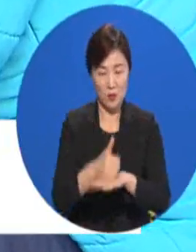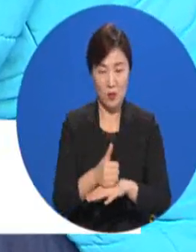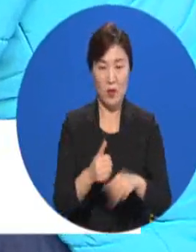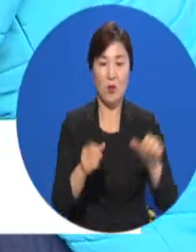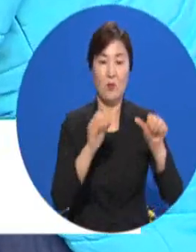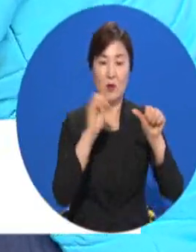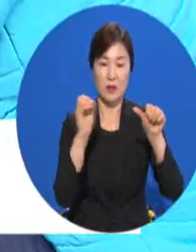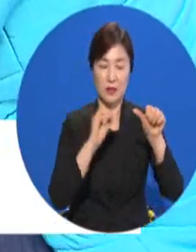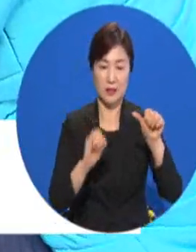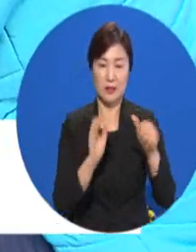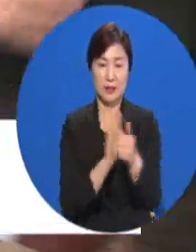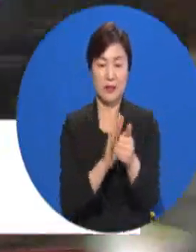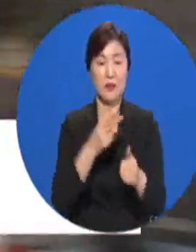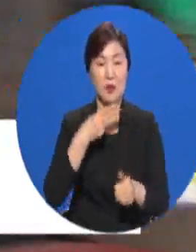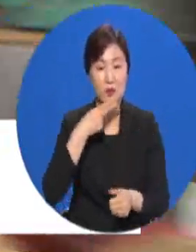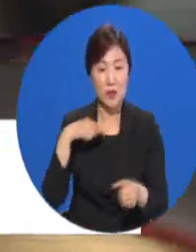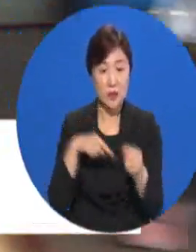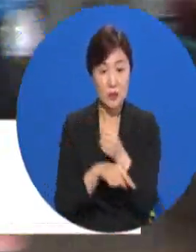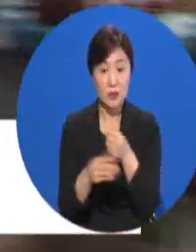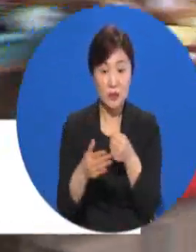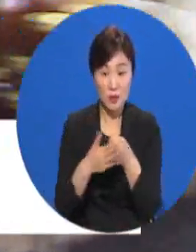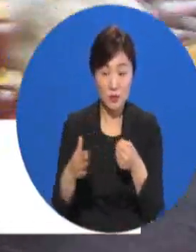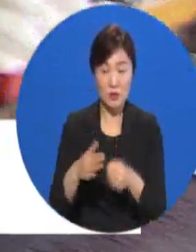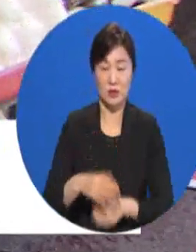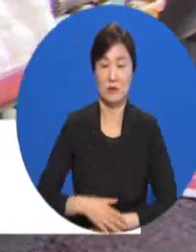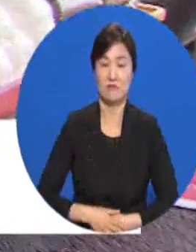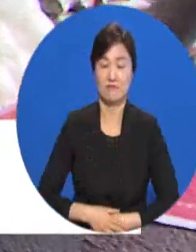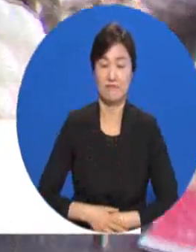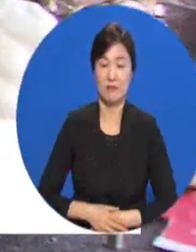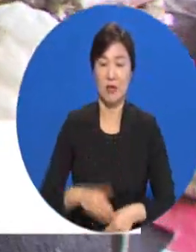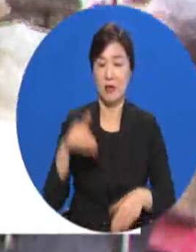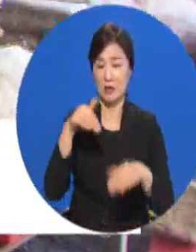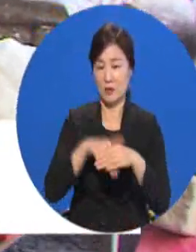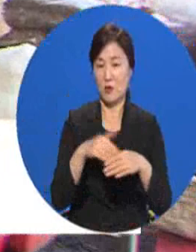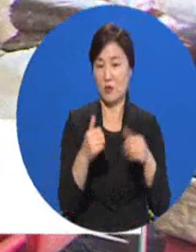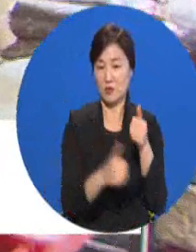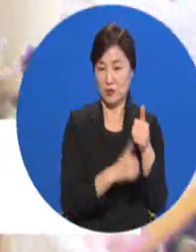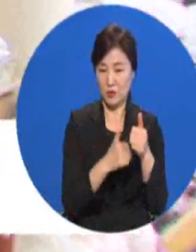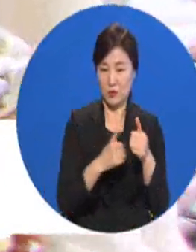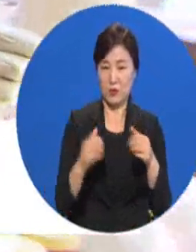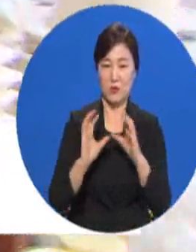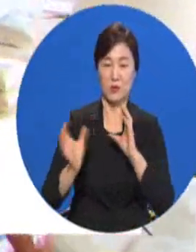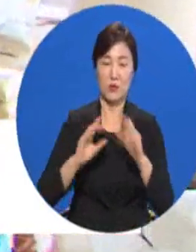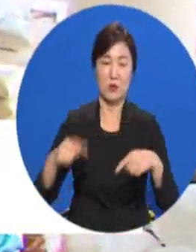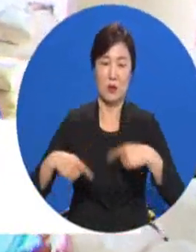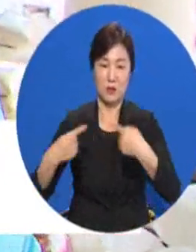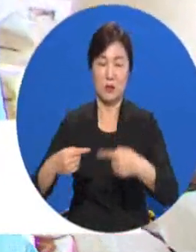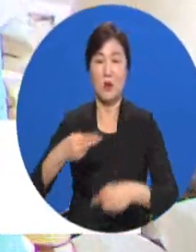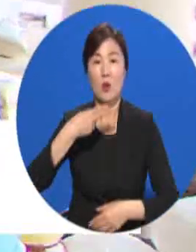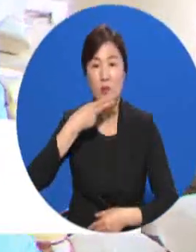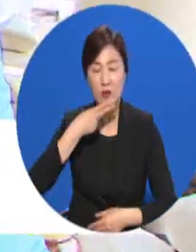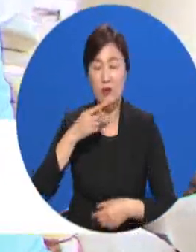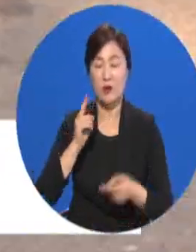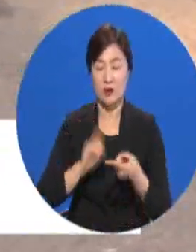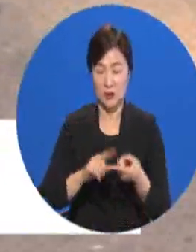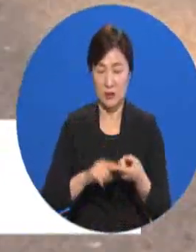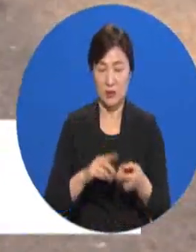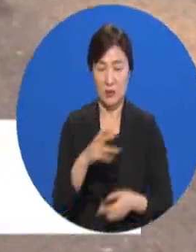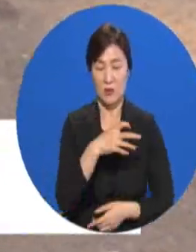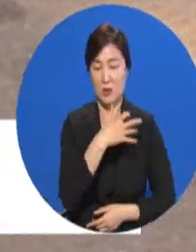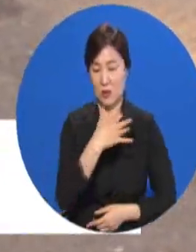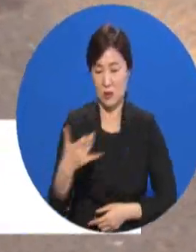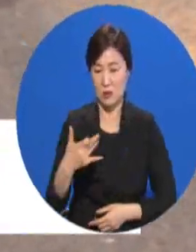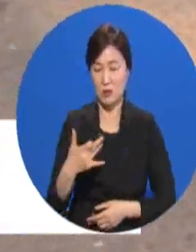이상 지지율을 받지 못했다는 점을 적용해 선관위 주관 토론회 비초청 대상으로 정한 데 대해 코로나19라는